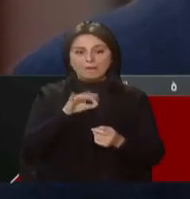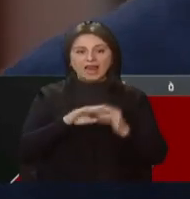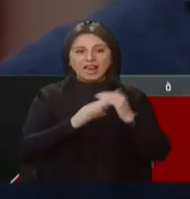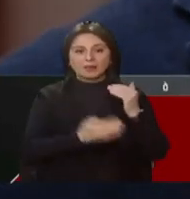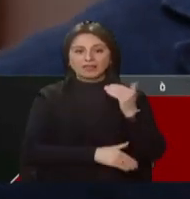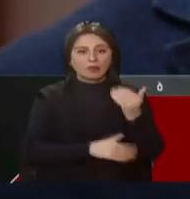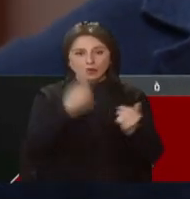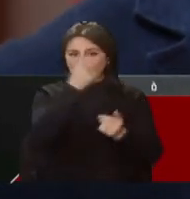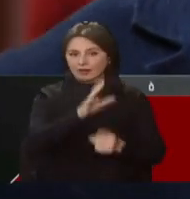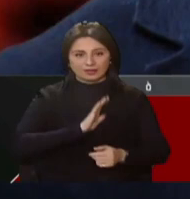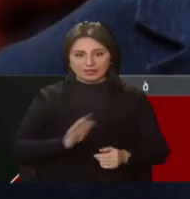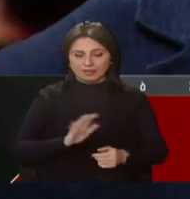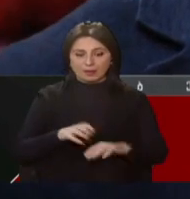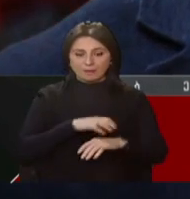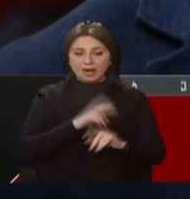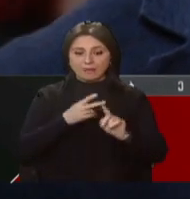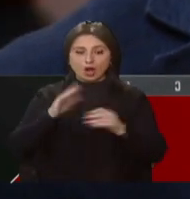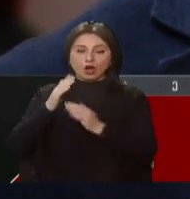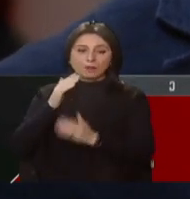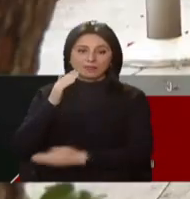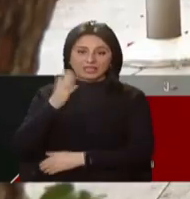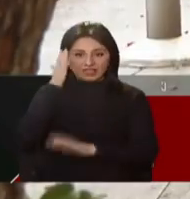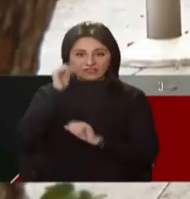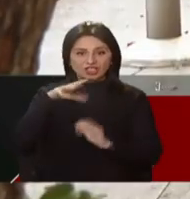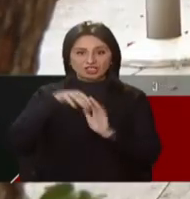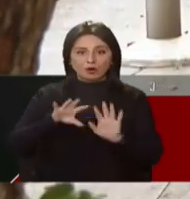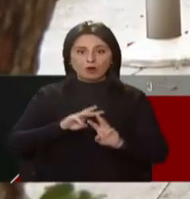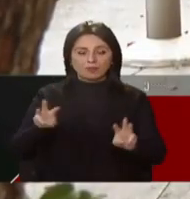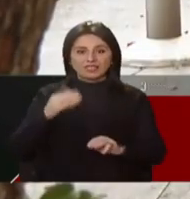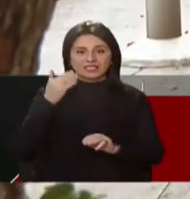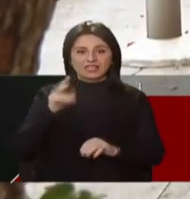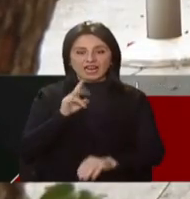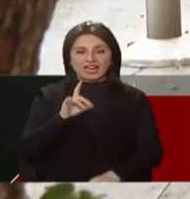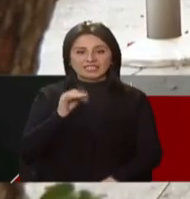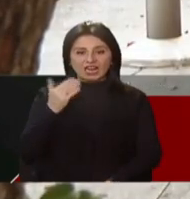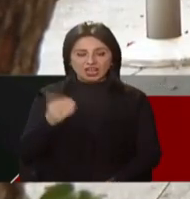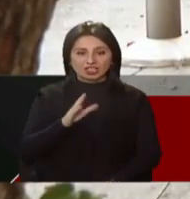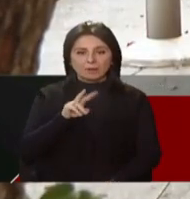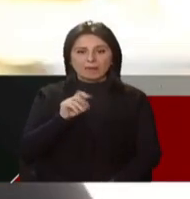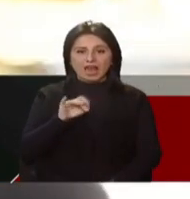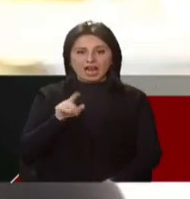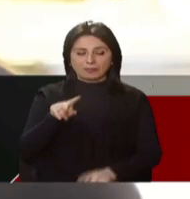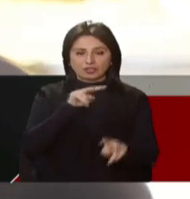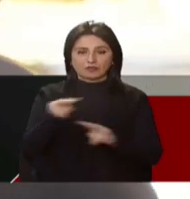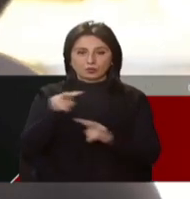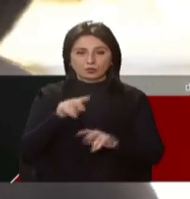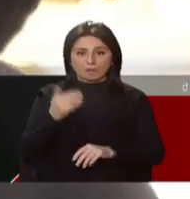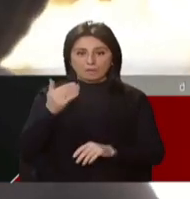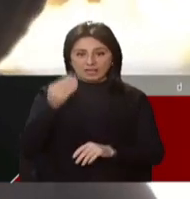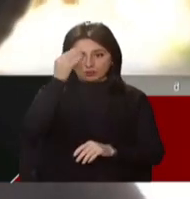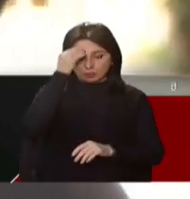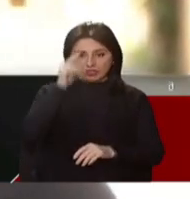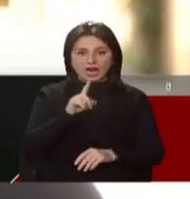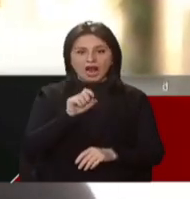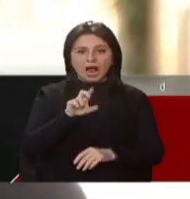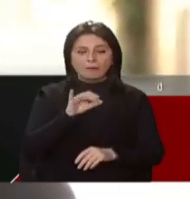Phtistvis. Gartselebuli versiit partiași meore phtas tavdatsvis da shinegan sakmeta qopili ministrebi David Kezerashvili da Vano Merabishvili kurireben da mat pozitsiebs